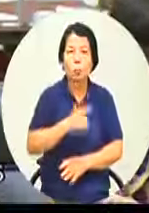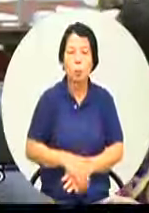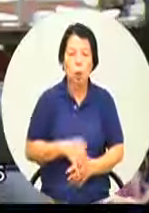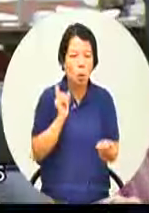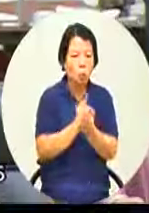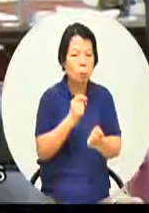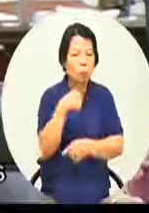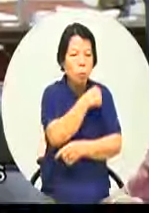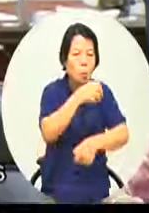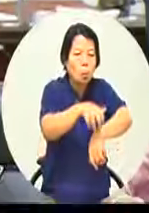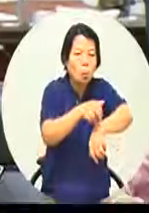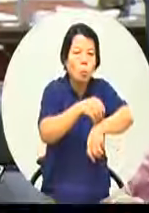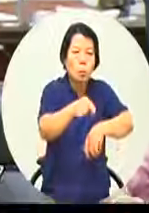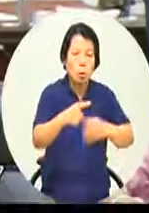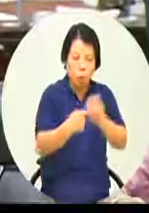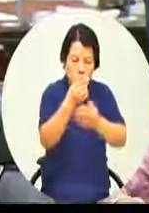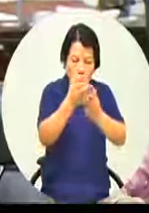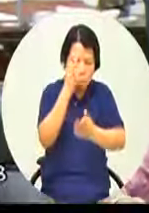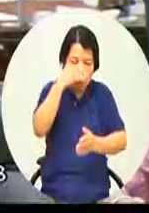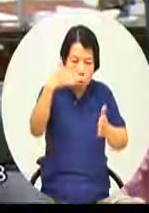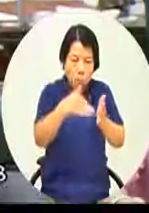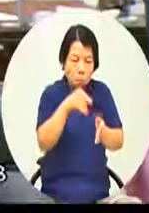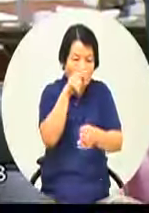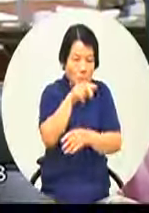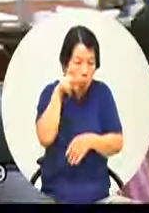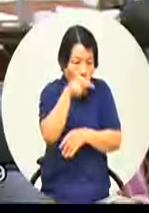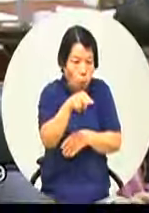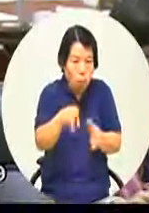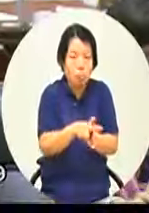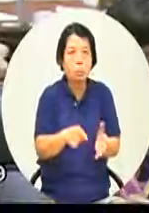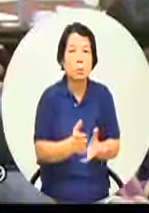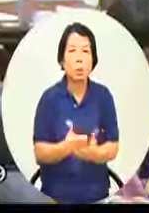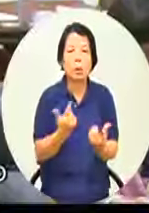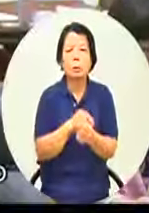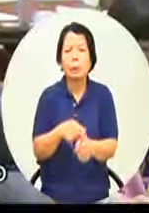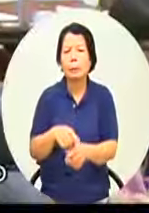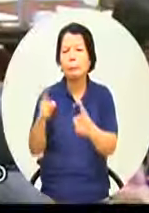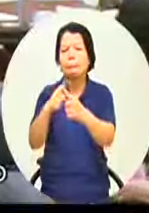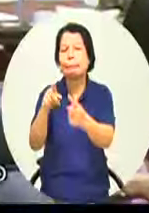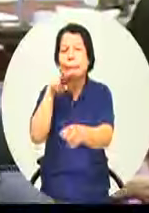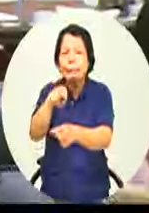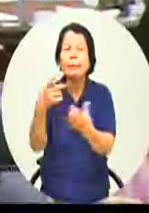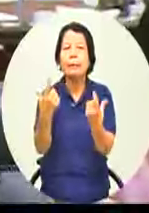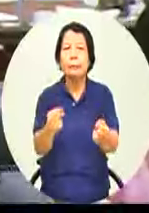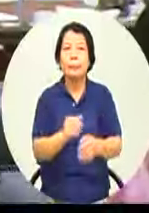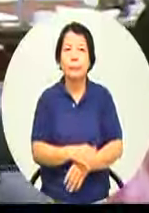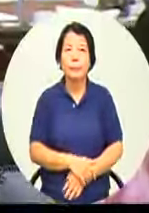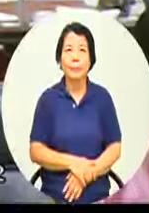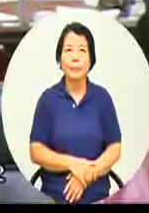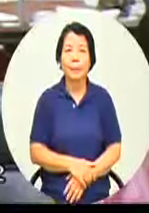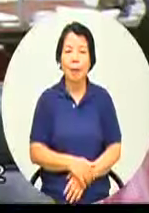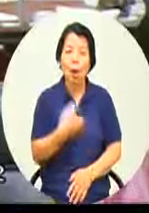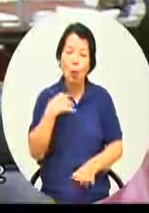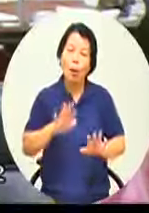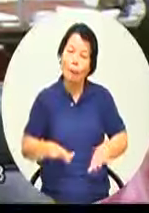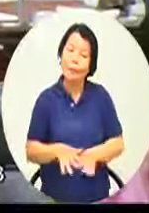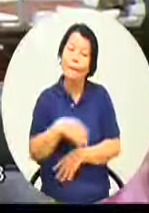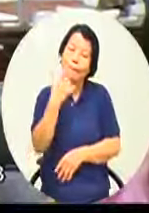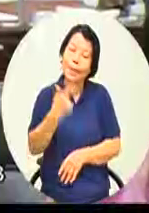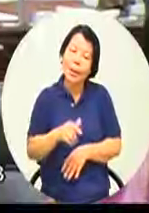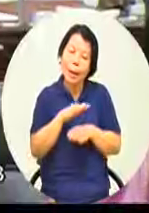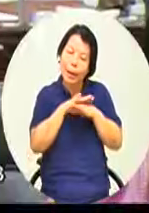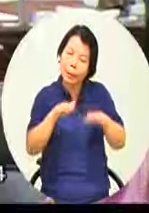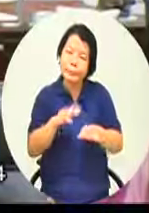台湾猕猴，其实我们只要看到他的时候就跟我们看到一般人一样，我们看到我们就静静的走过去就